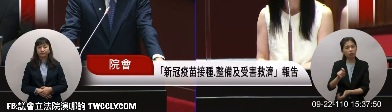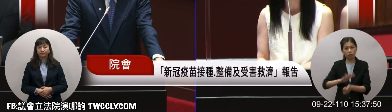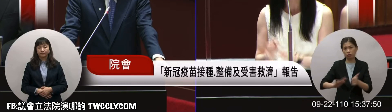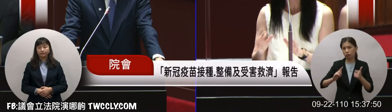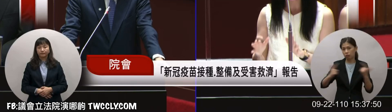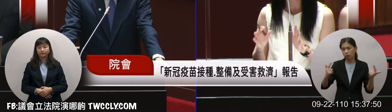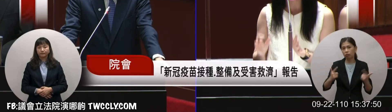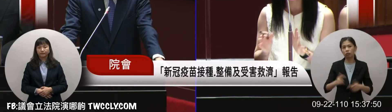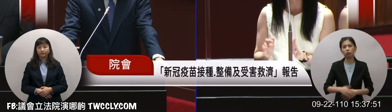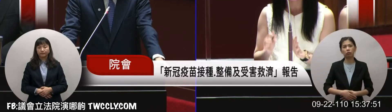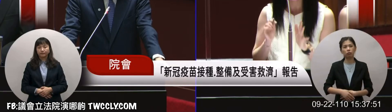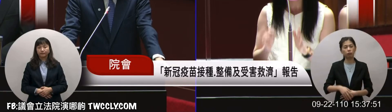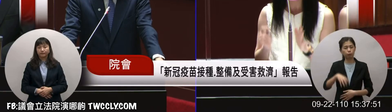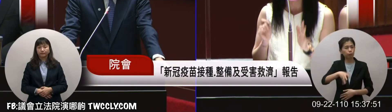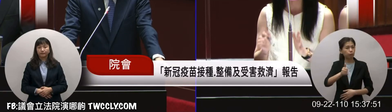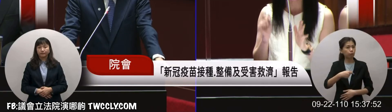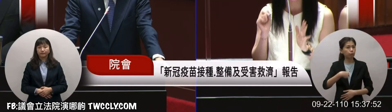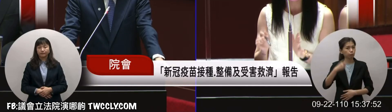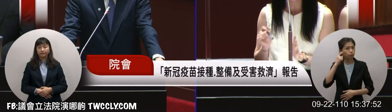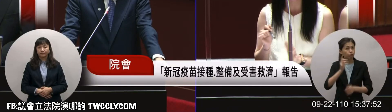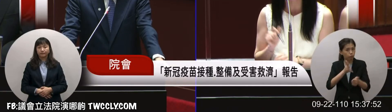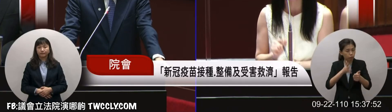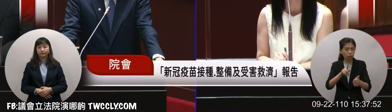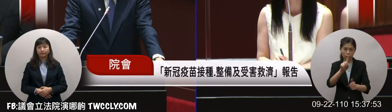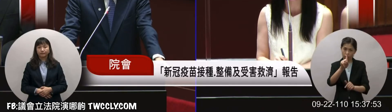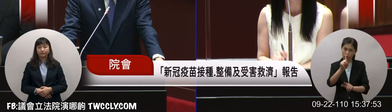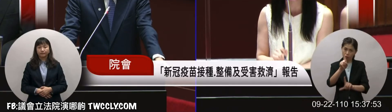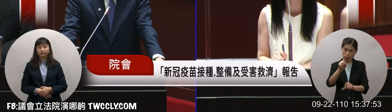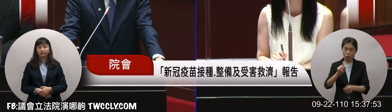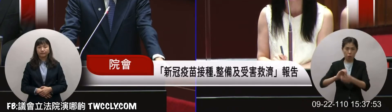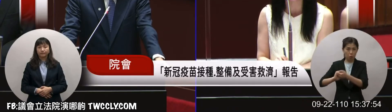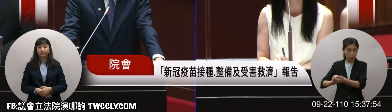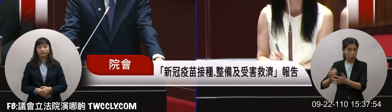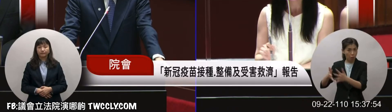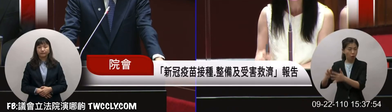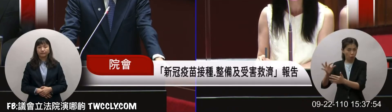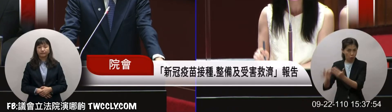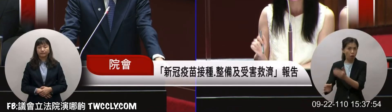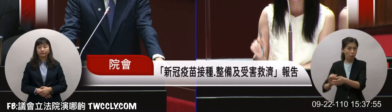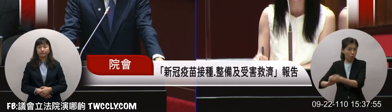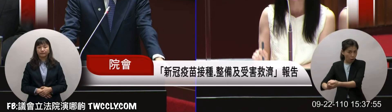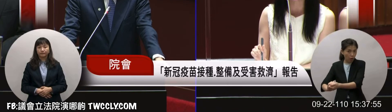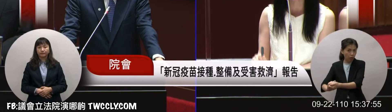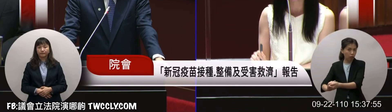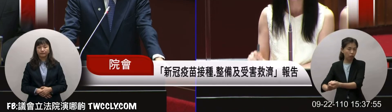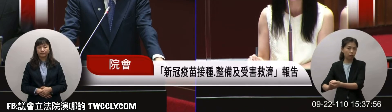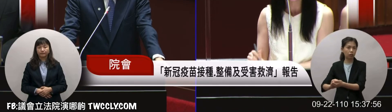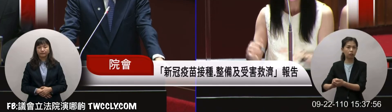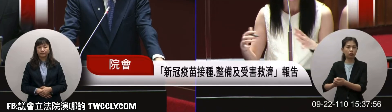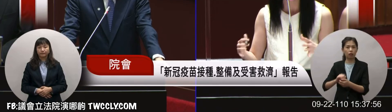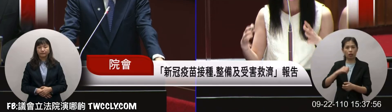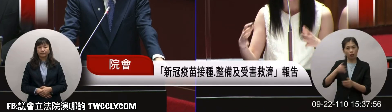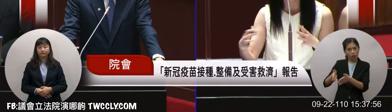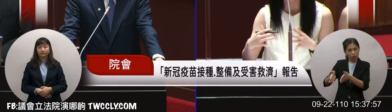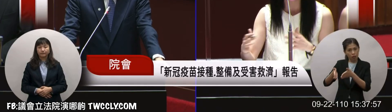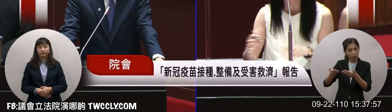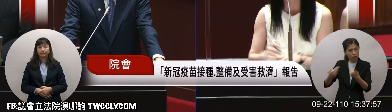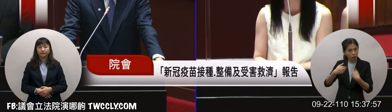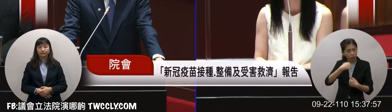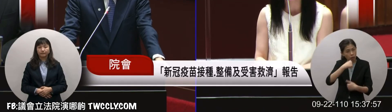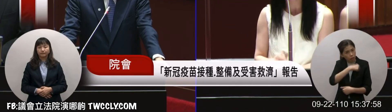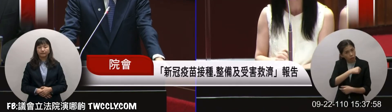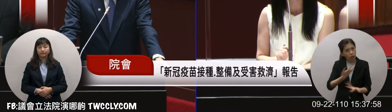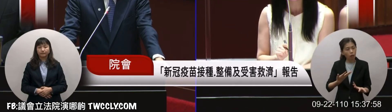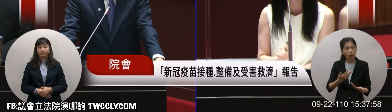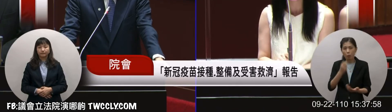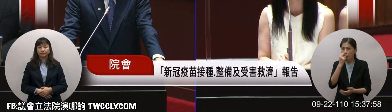大。所以部长，我想请问，如果在十一月确定美国政策是这样的话，那对于我们的国防外交或是很多重要官员的